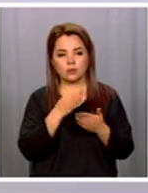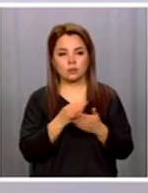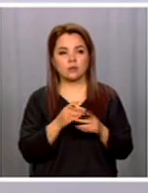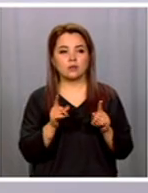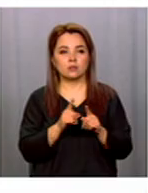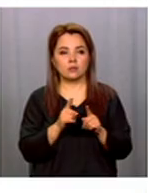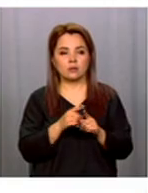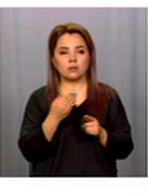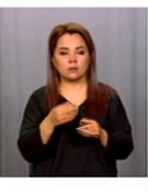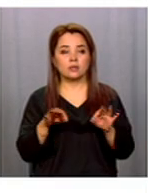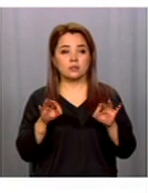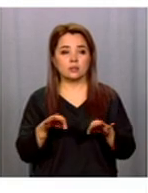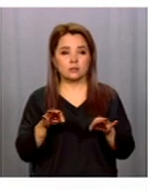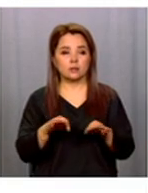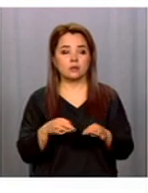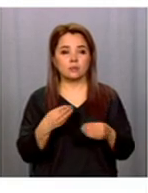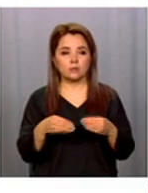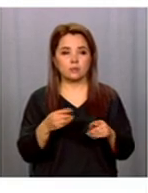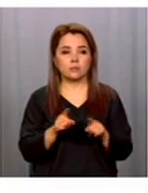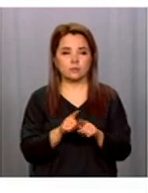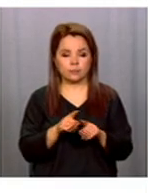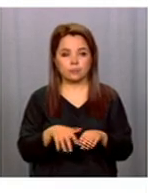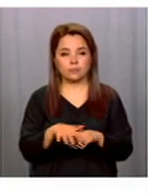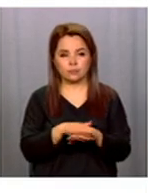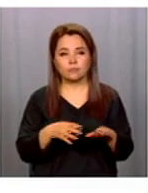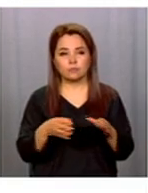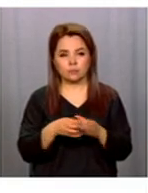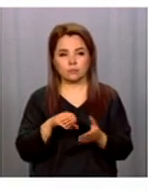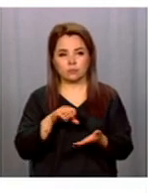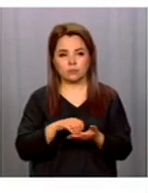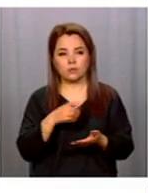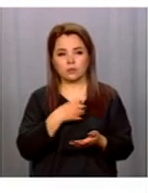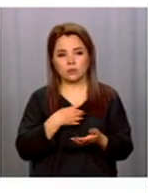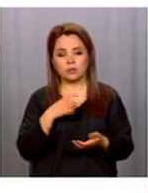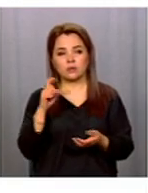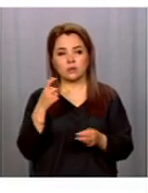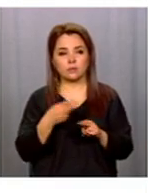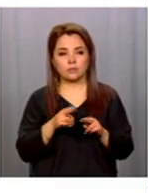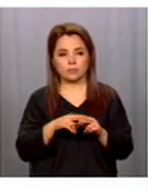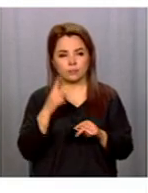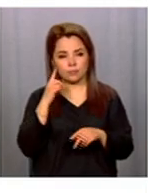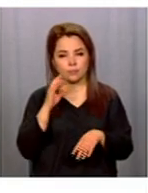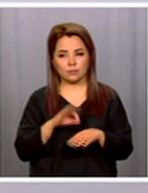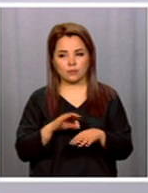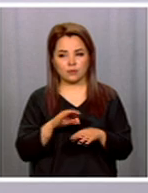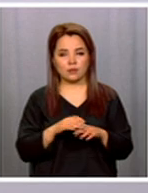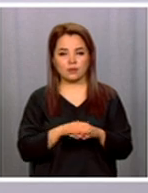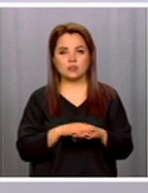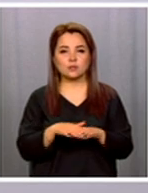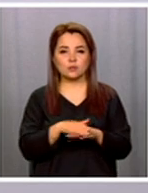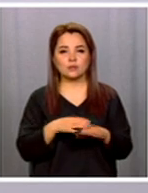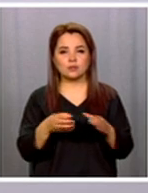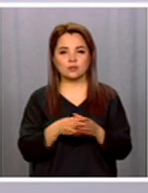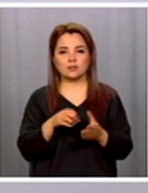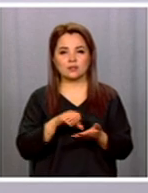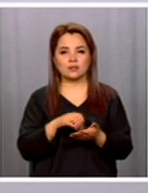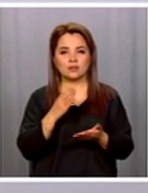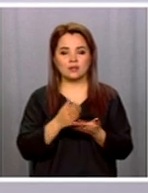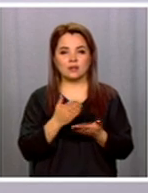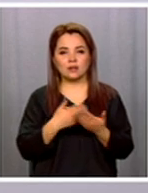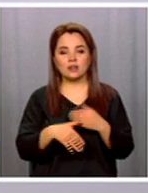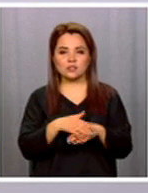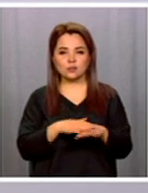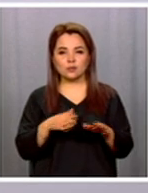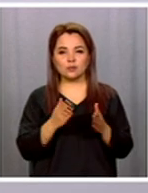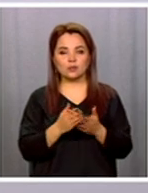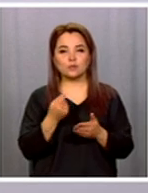де синтетикалық каучук өндіретін болса, ал негізгі химия бұл минералдық тыңайтқыштар, сілтілер,